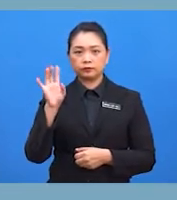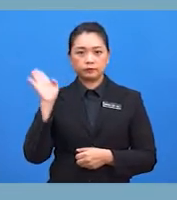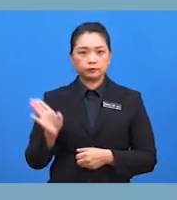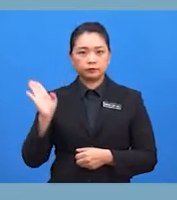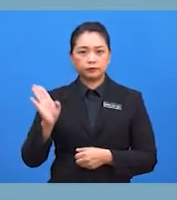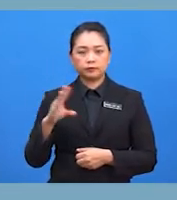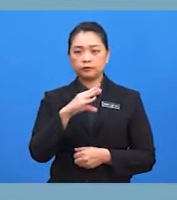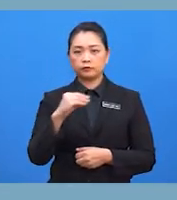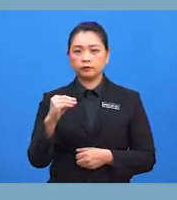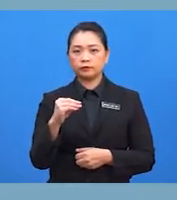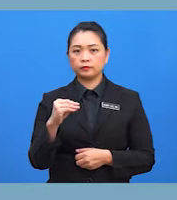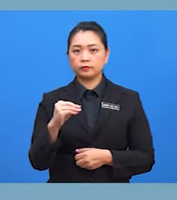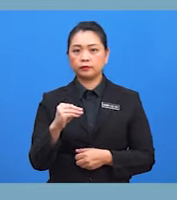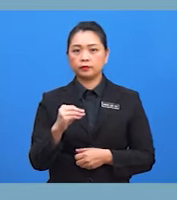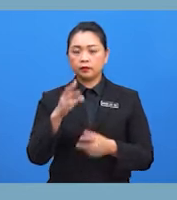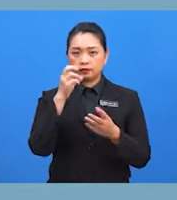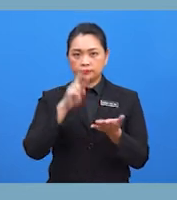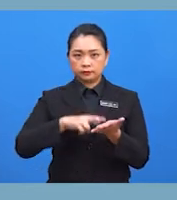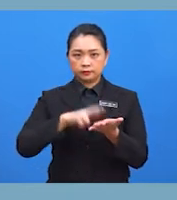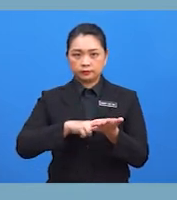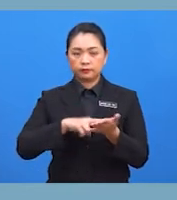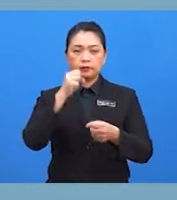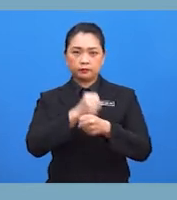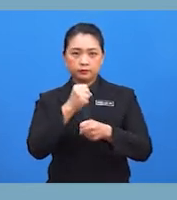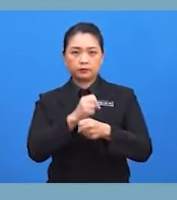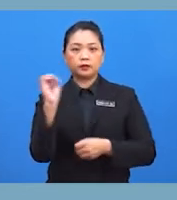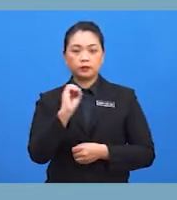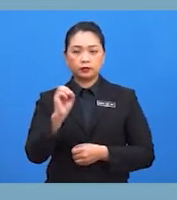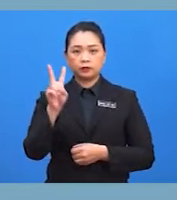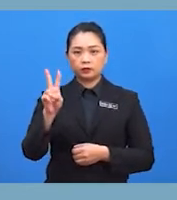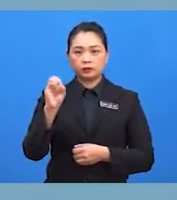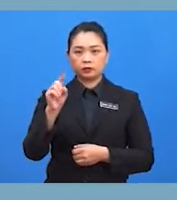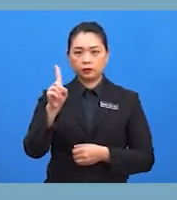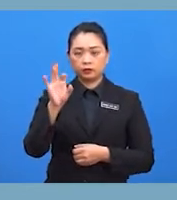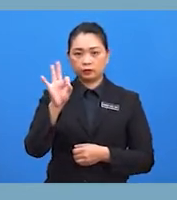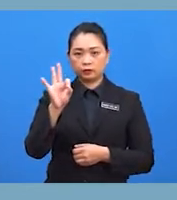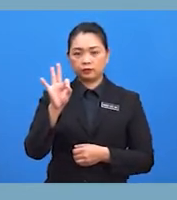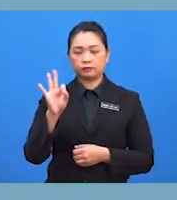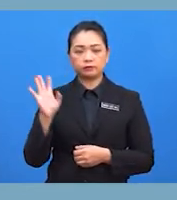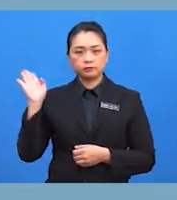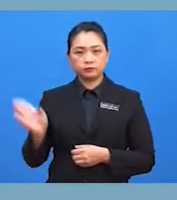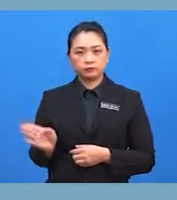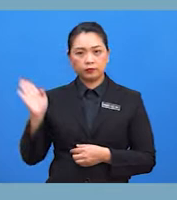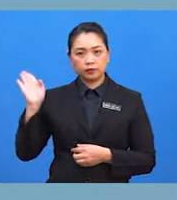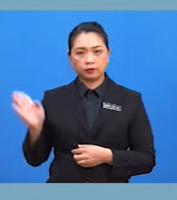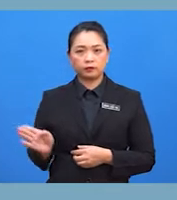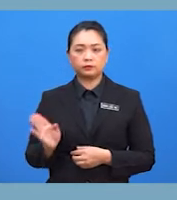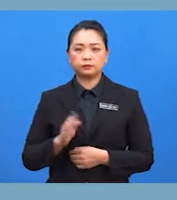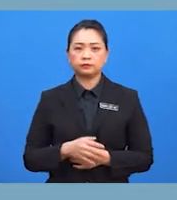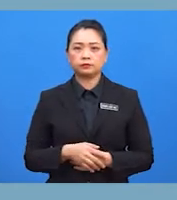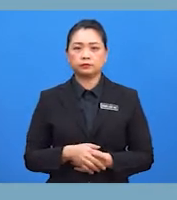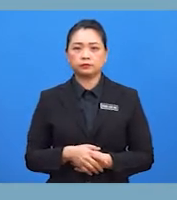6.69 bahagi 7.02 darab 100. Jawapannya adalah